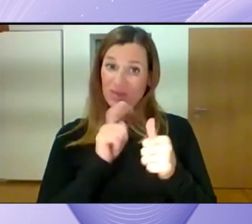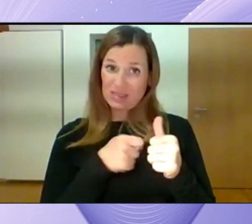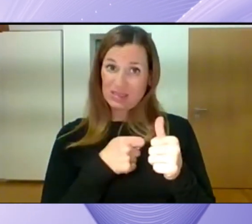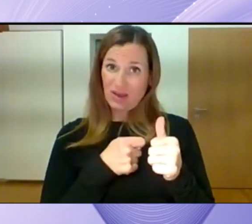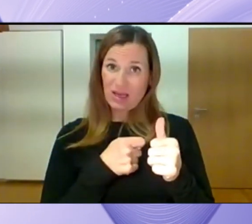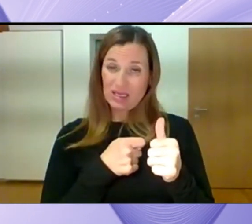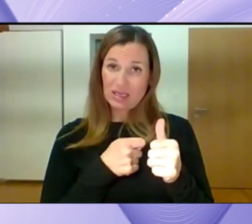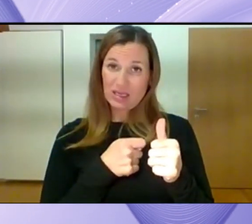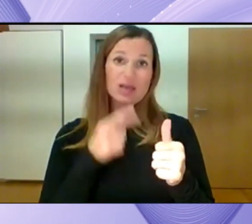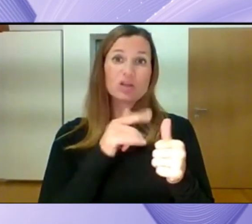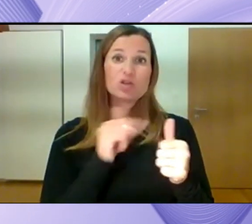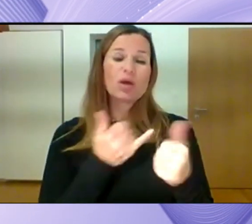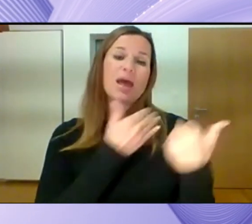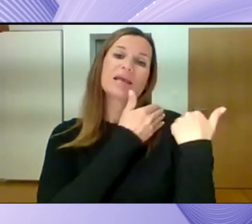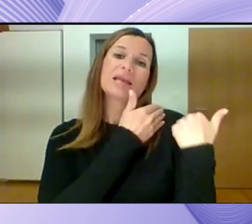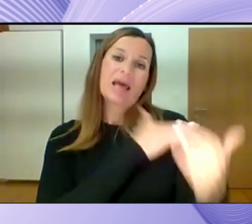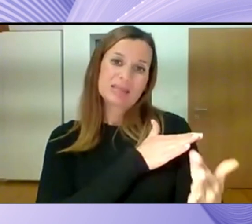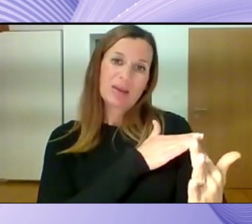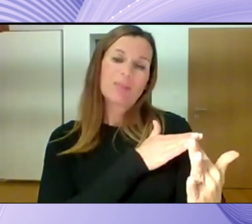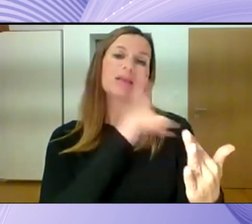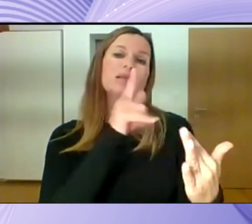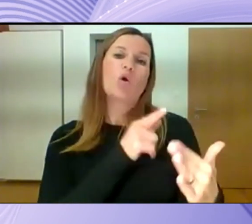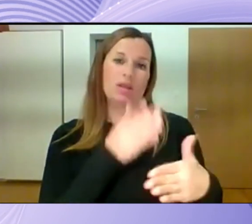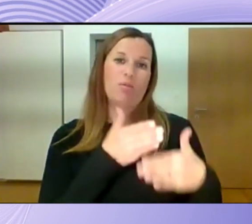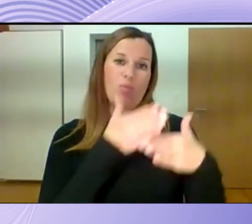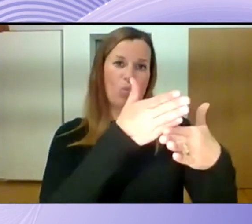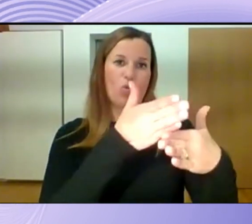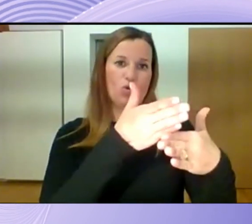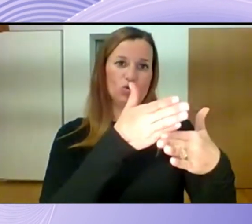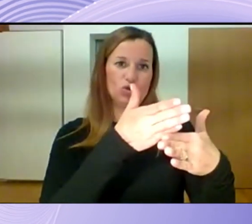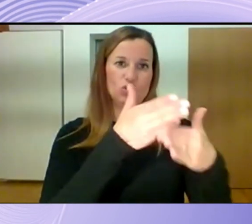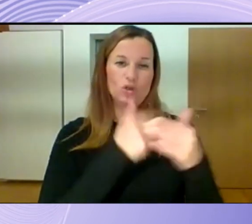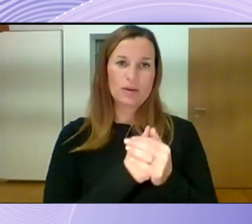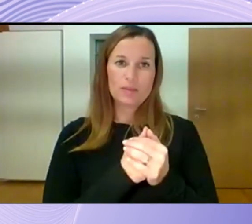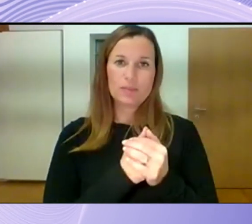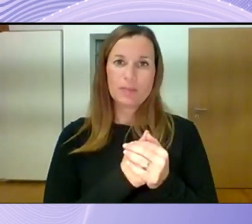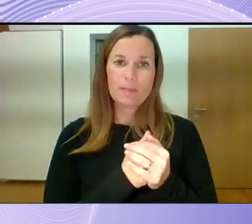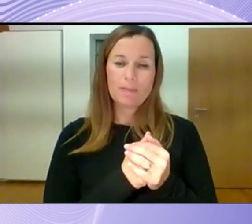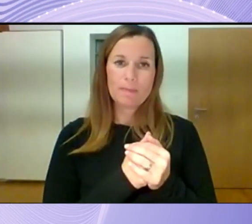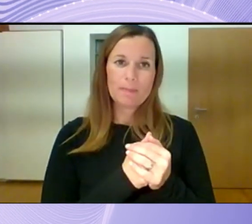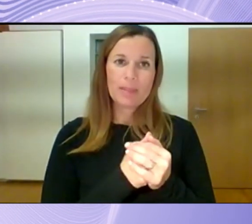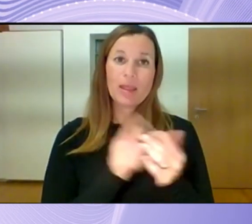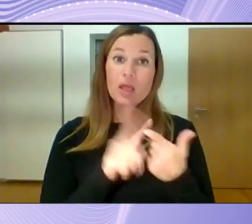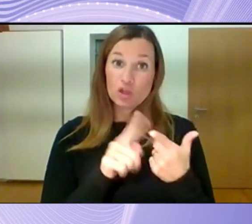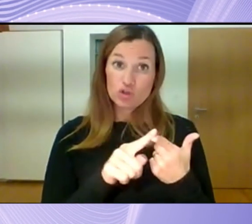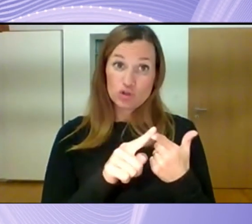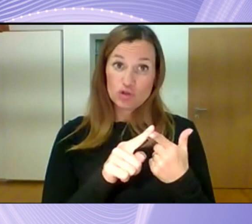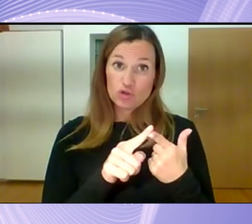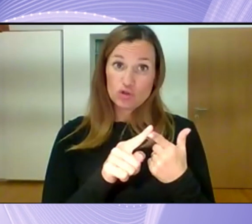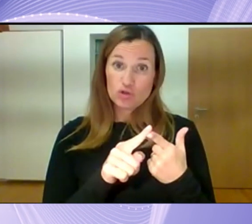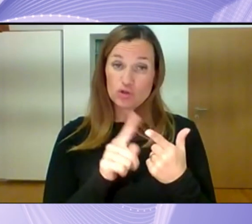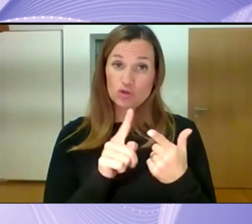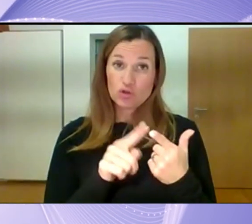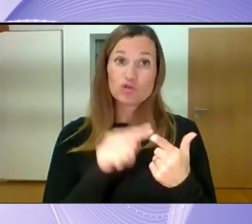se pravi, je razbremenitev pa pomoč. Zdaj, če ste vi tisti, ki